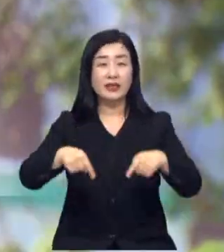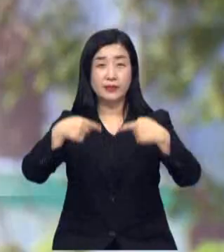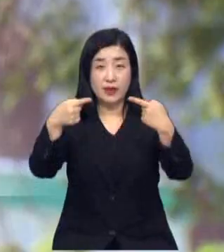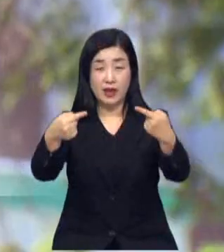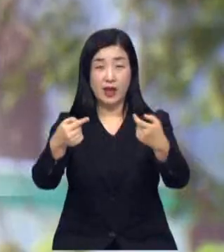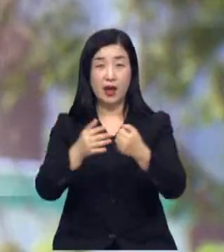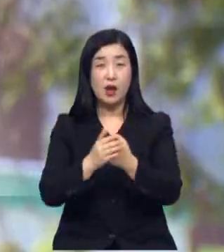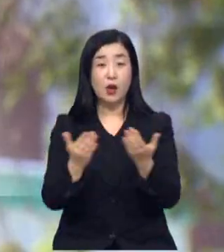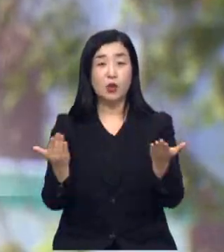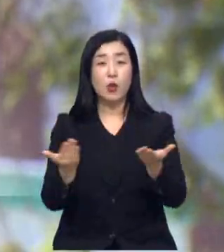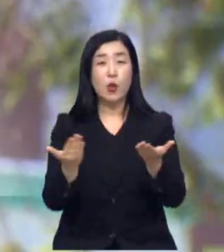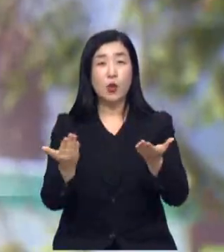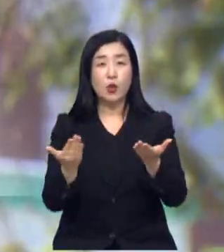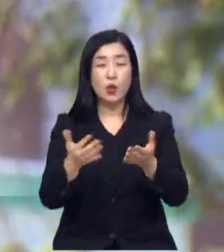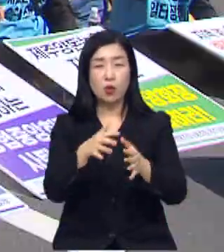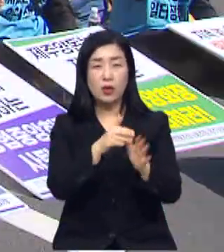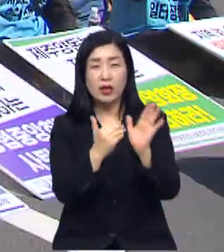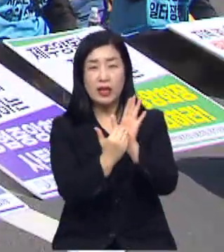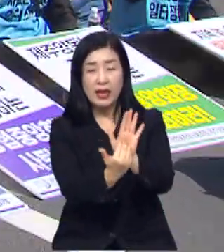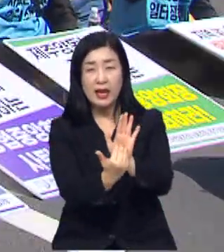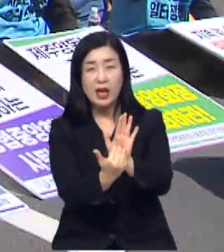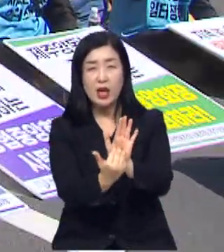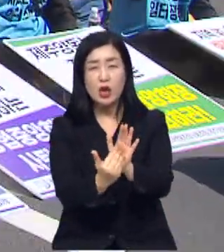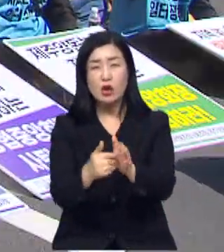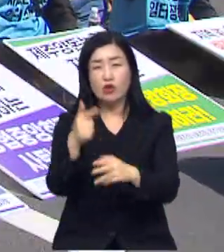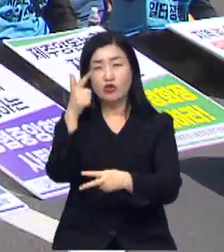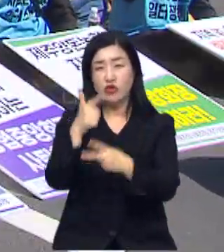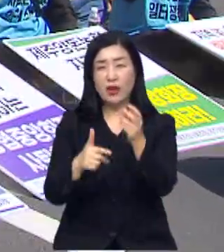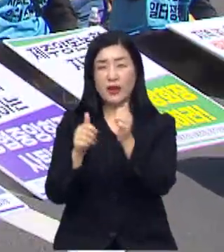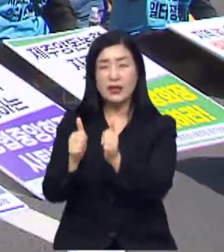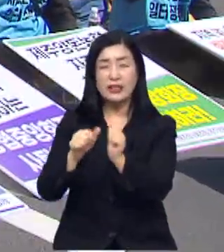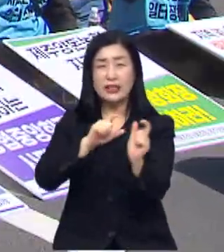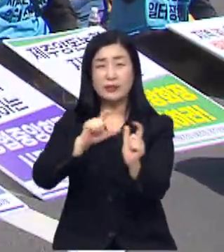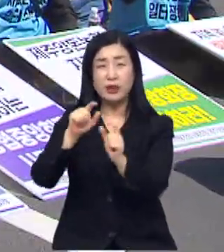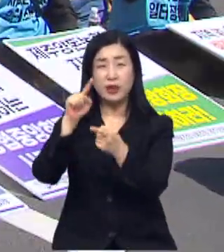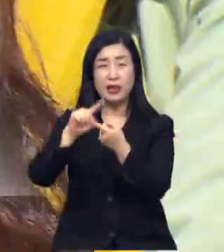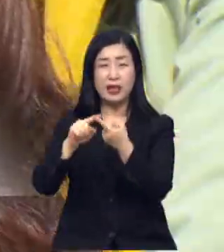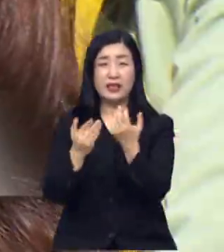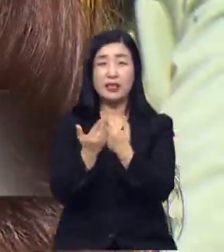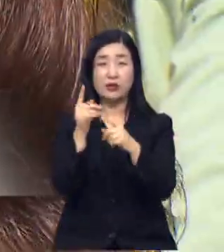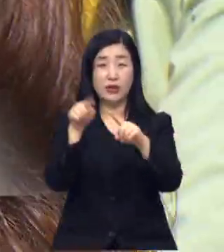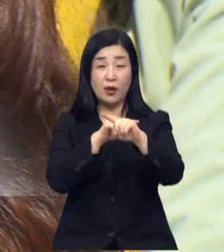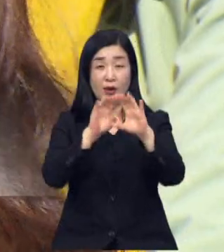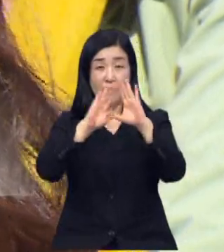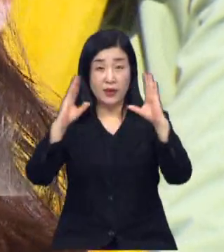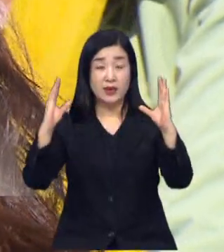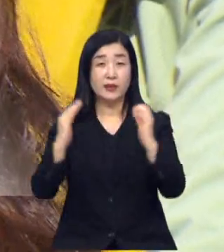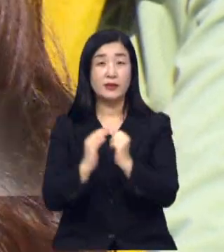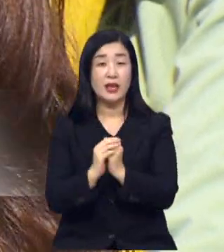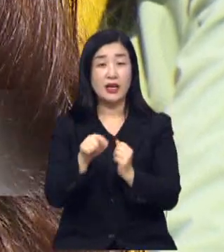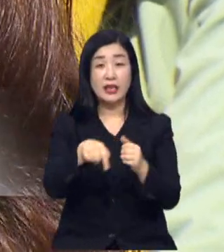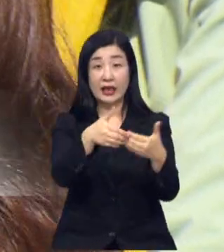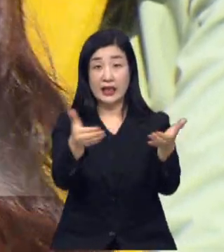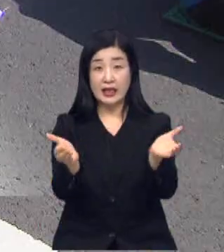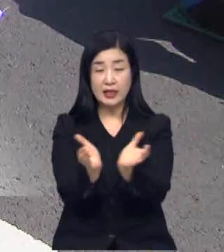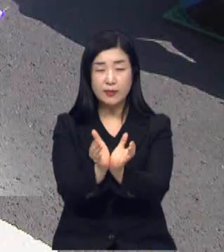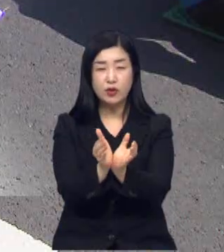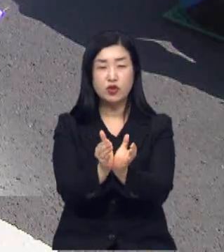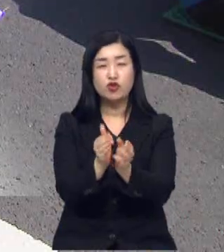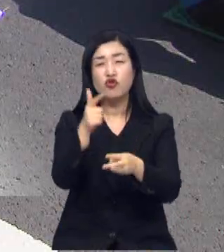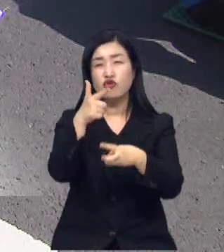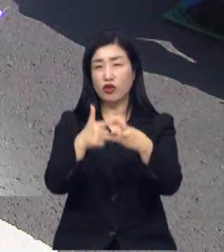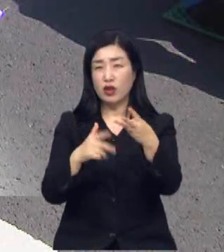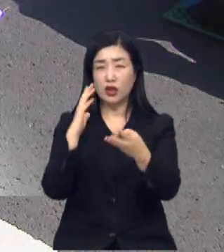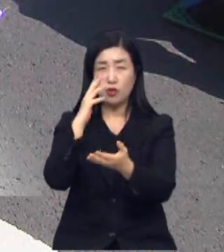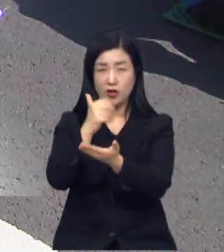가운데 노동계약 저지, 윤석열 심판, 세계 노동절 제주대회를 열었습니다. 이들은 윤석열